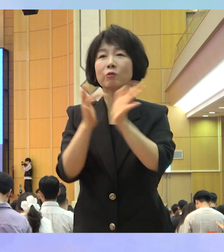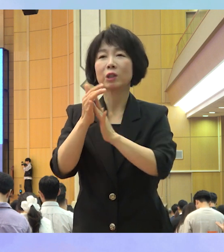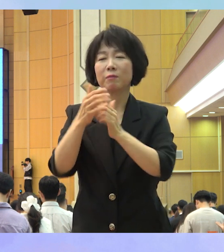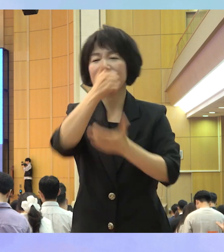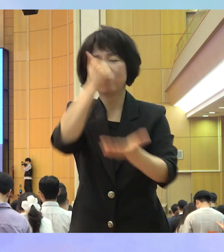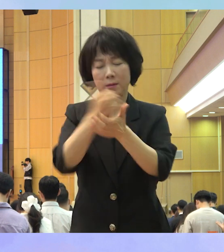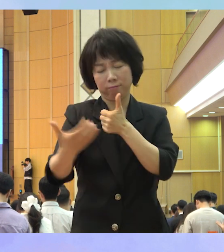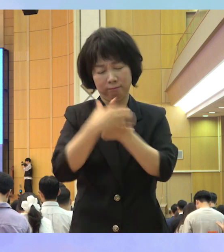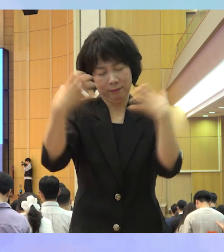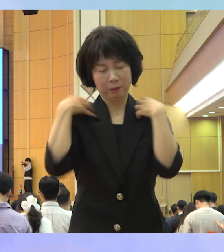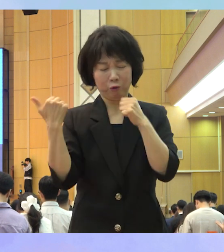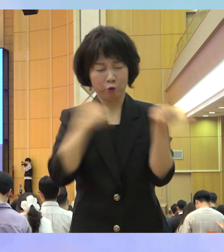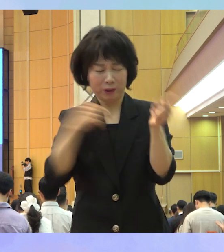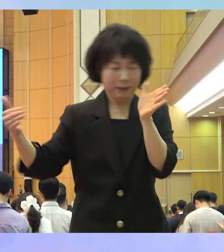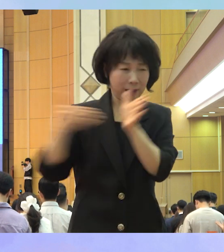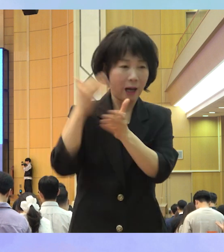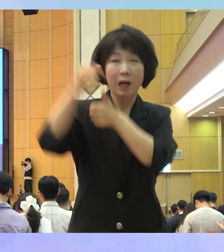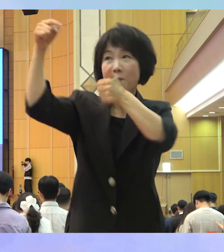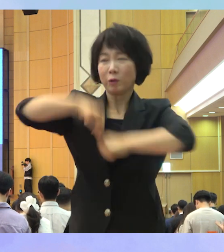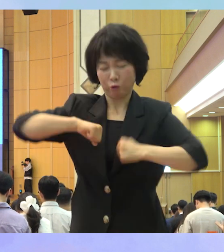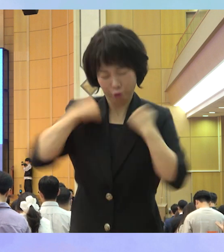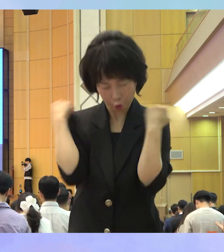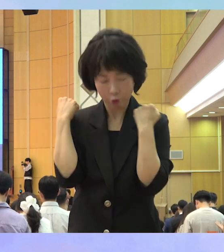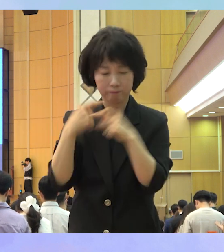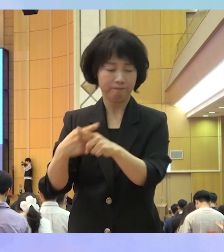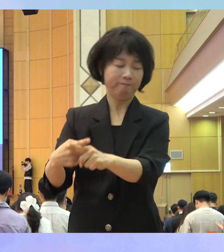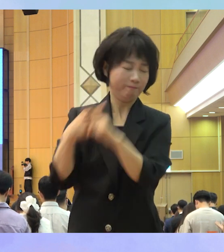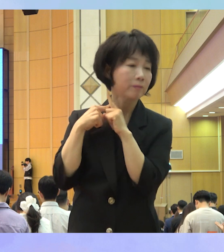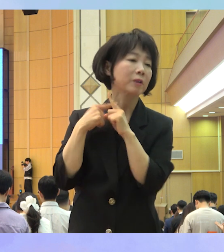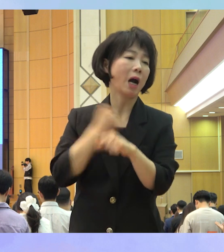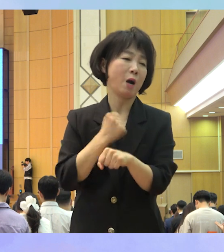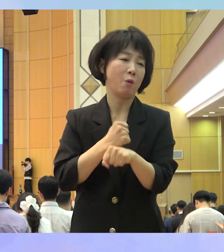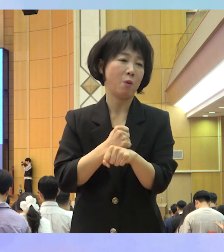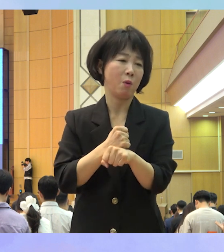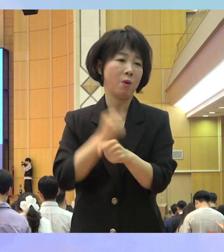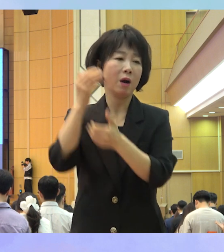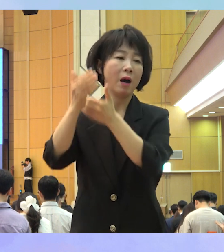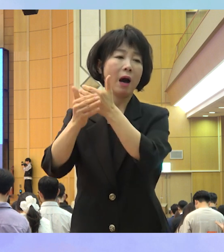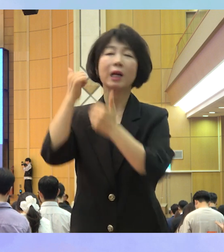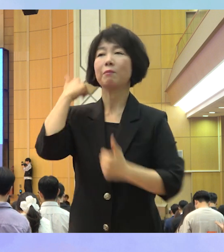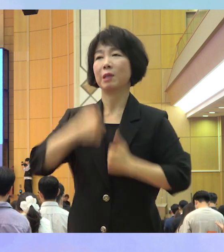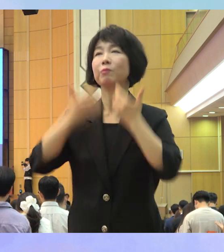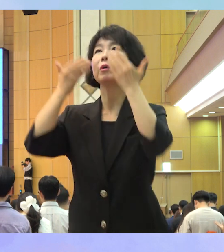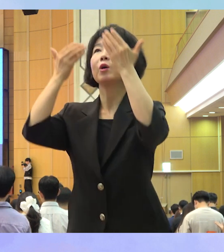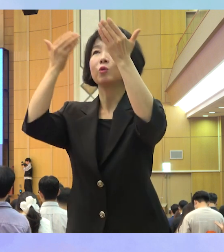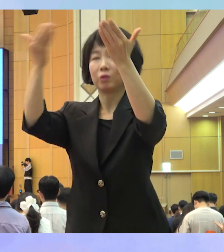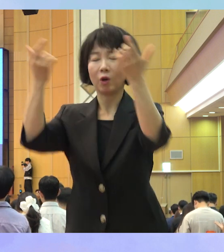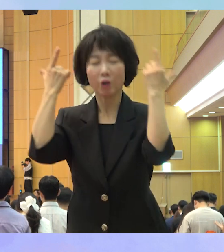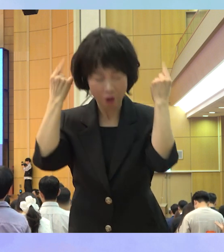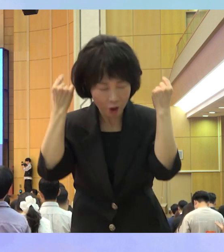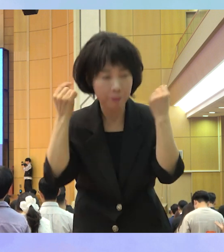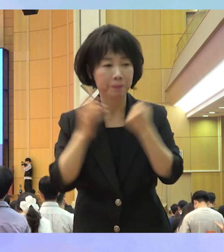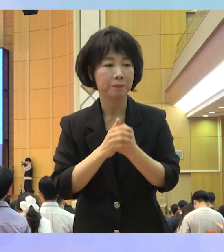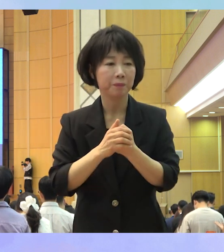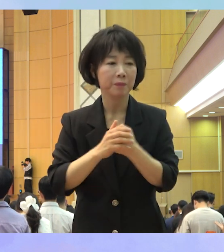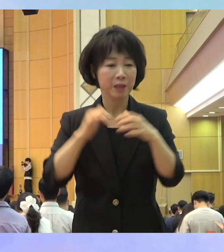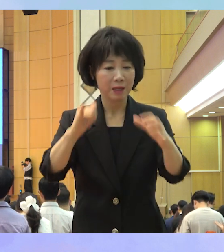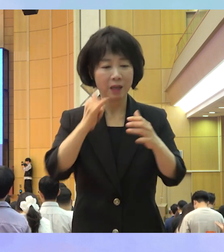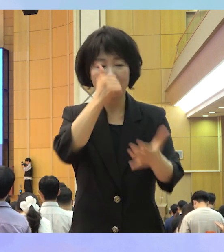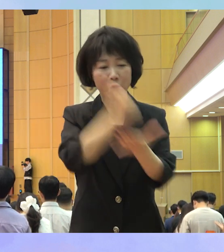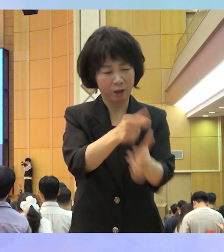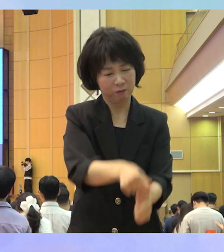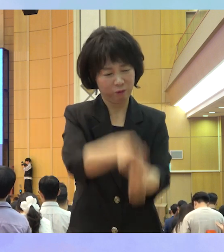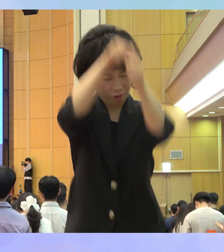죽기까지 예수 그리스도는 하나님의 말씀에 순종하시면서 하나님의 기쁨이 되어드렸습니다. 인류의